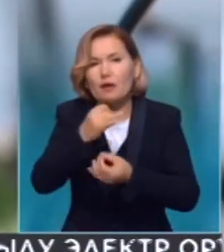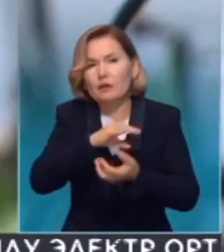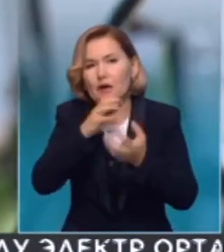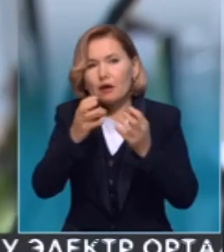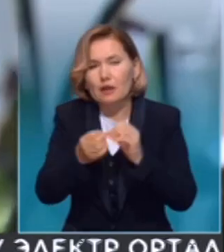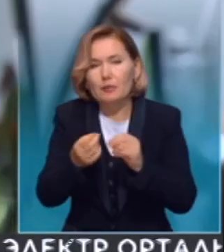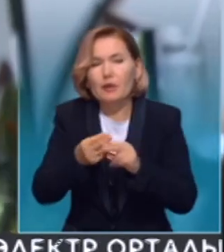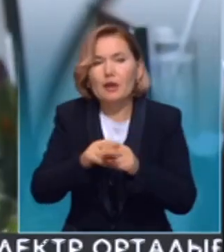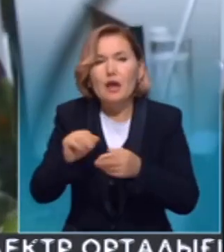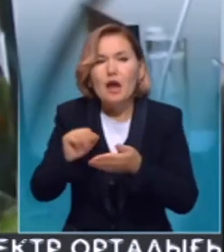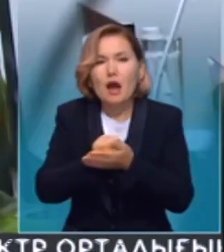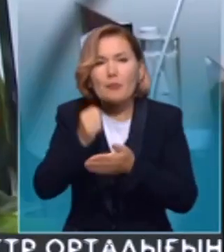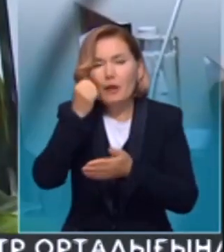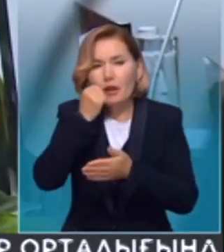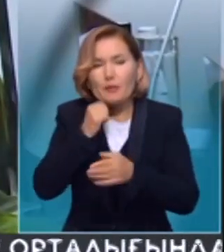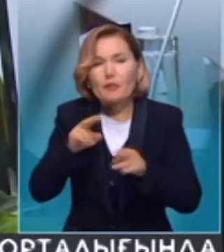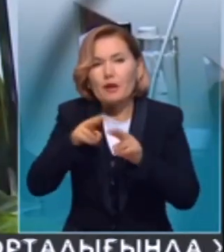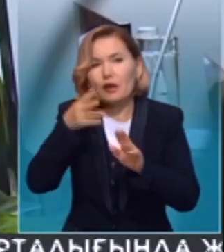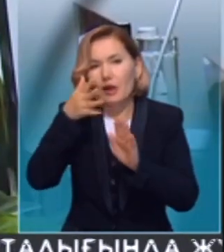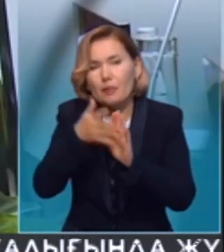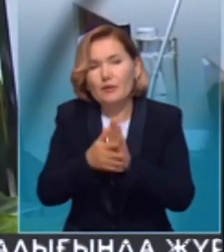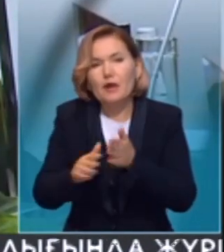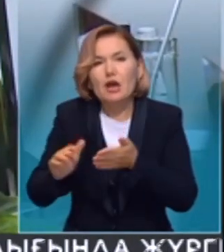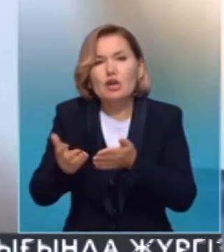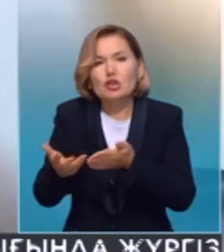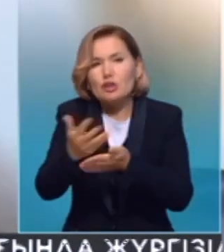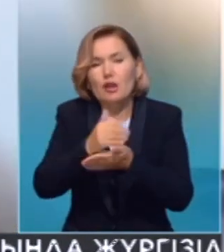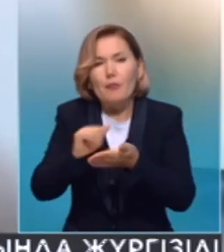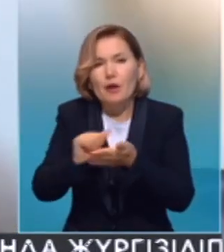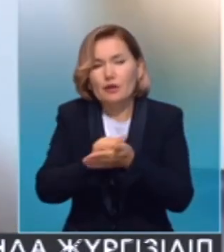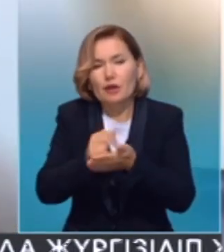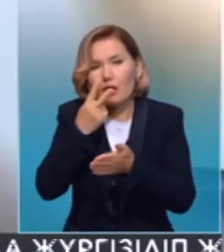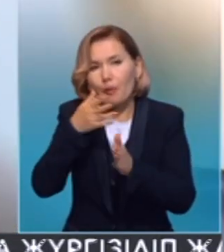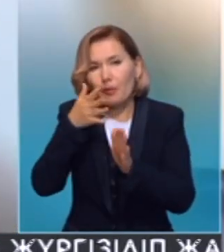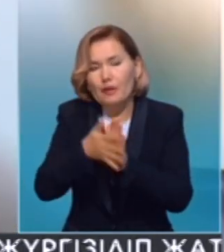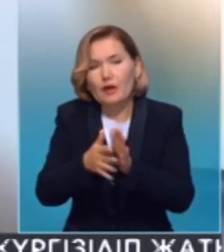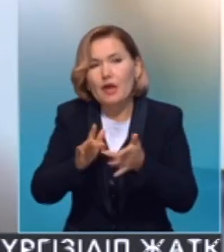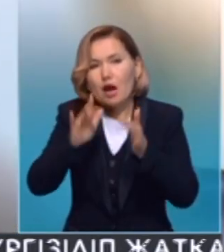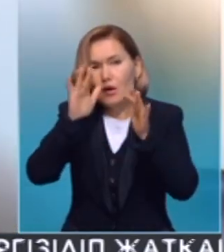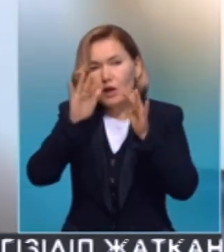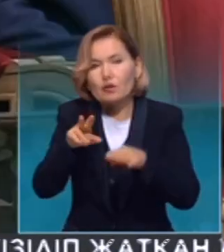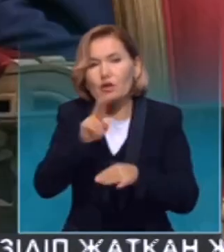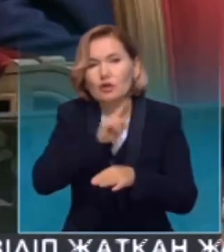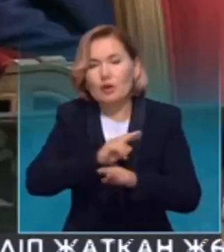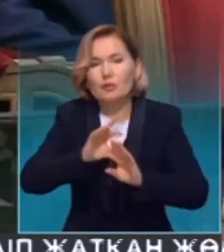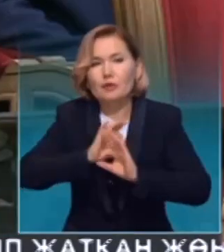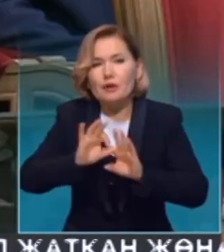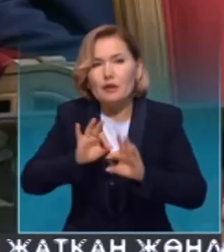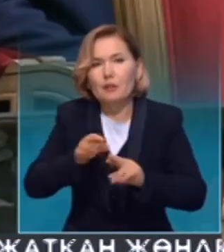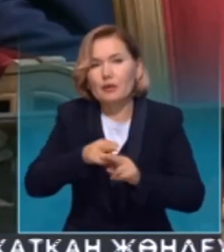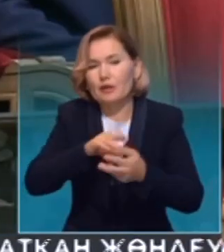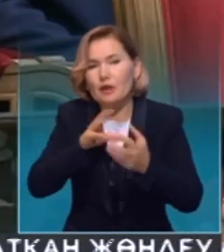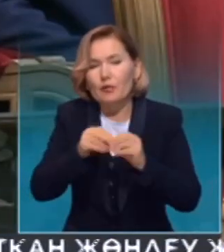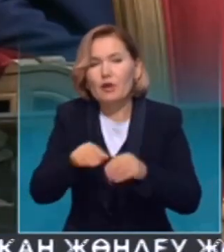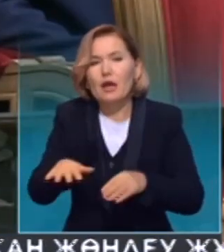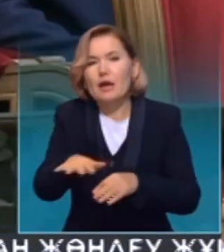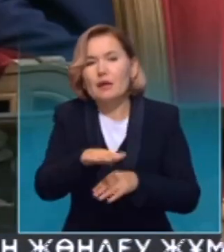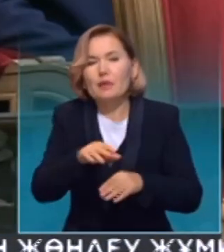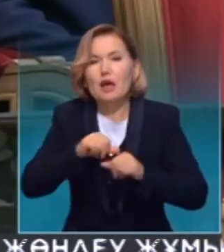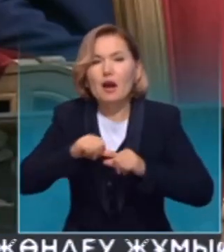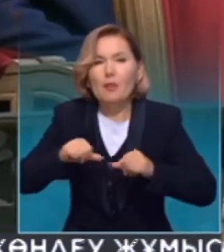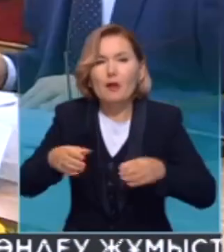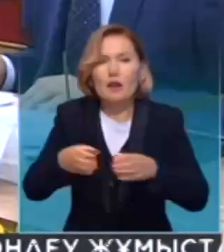қаралды. Архивтердегі зерттеулерден жиналған материалдар зерделенді. Электрондық порталдың жұмысы туралы ақпарат берілді. Сондай-ақ